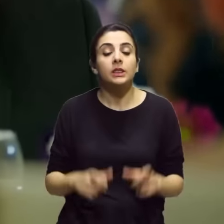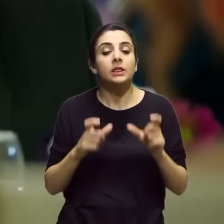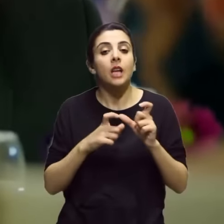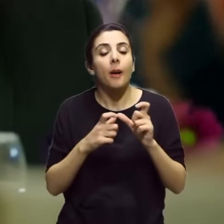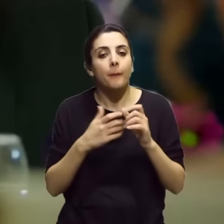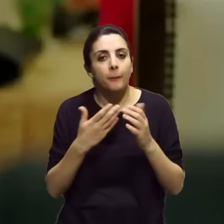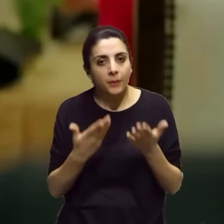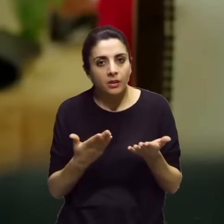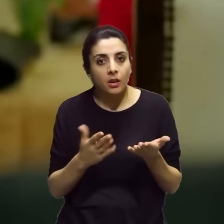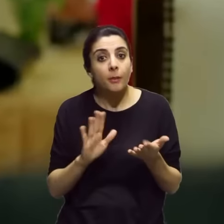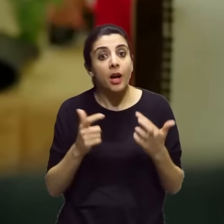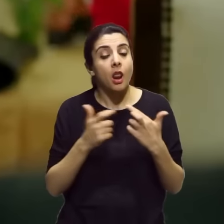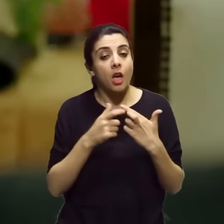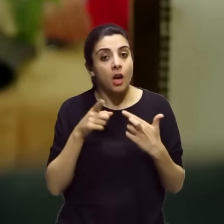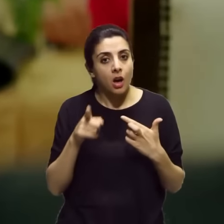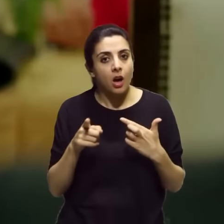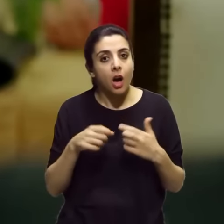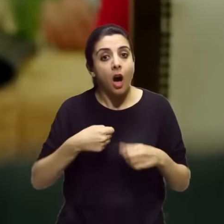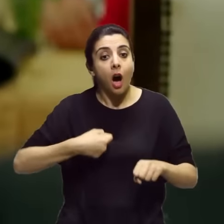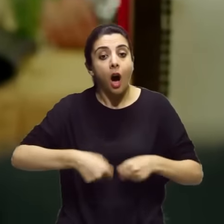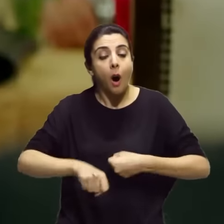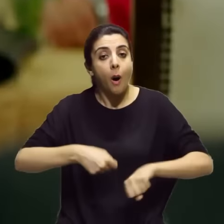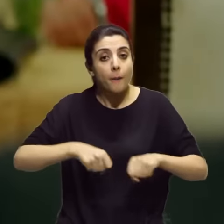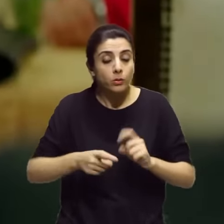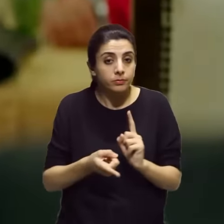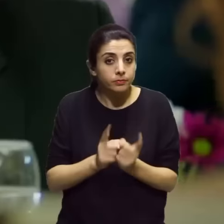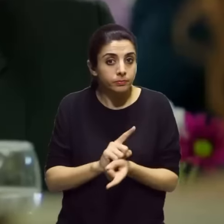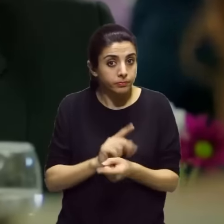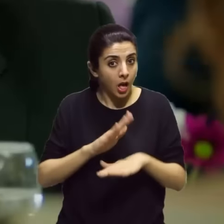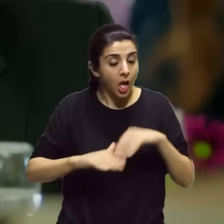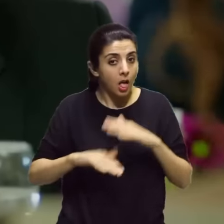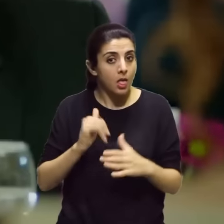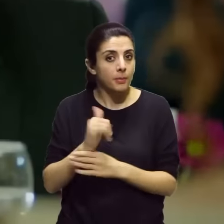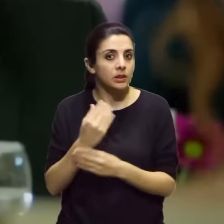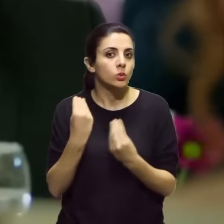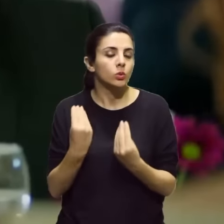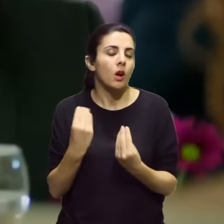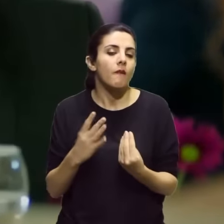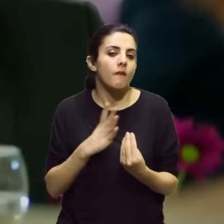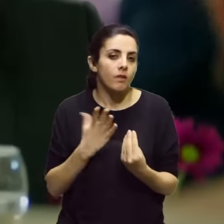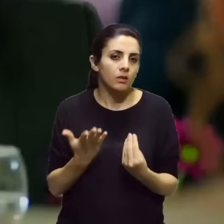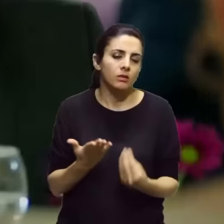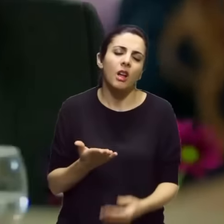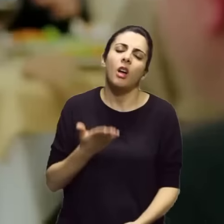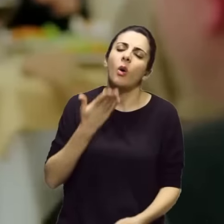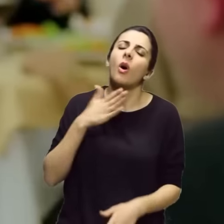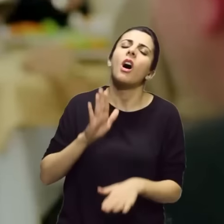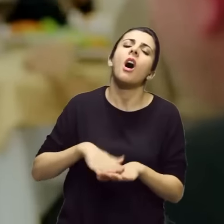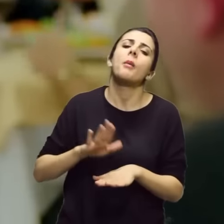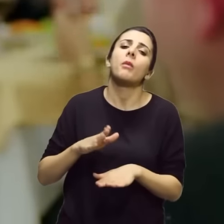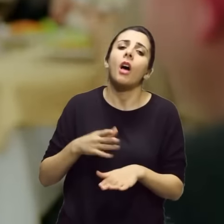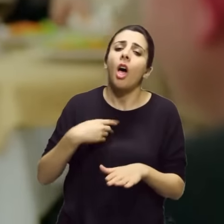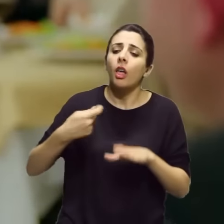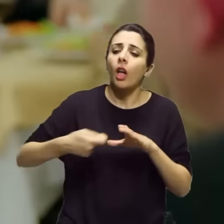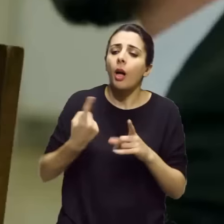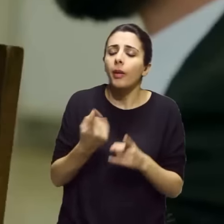Sabri'cim ama Reyhan hamur işlerinde oldukça becerikli yani. Ya bırak Allah aşkına ya. Bir kek